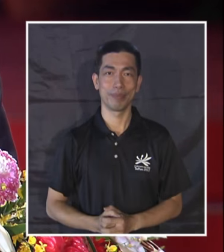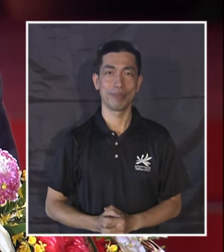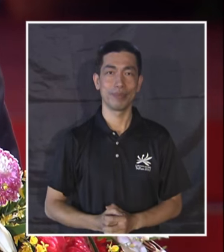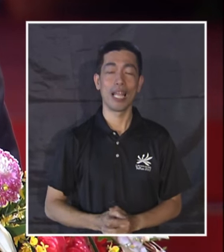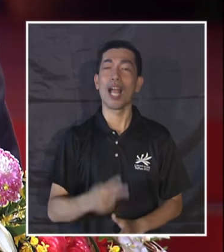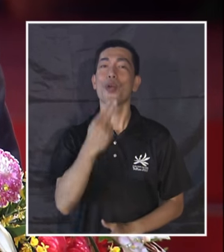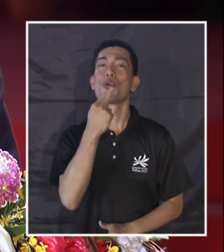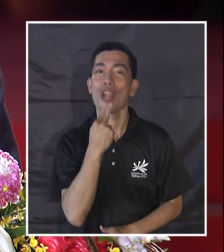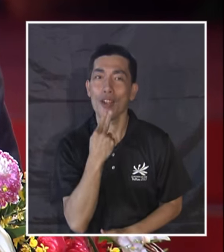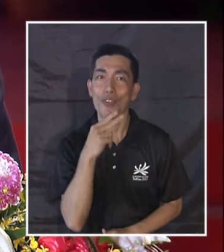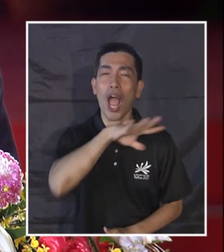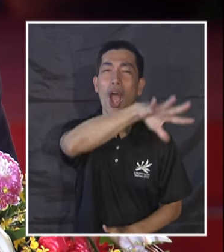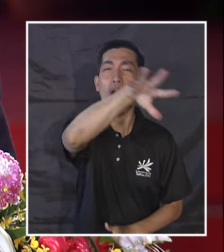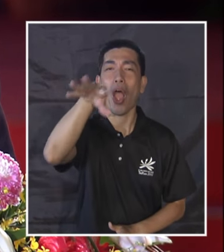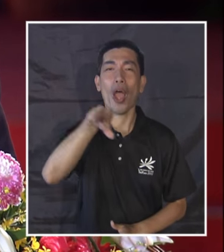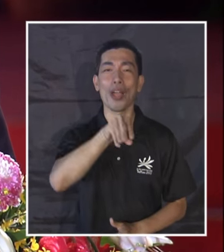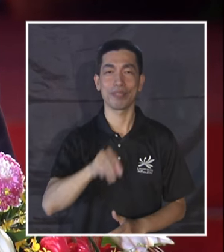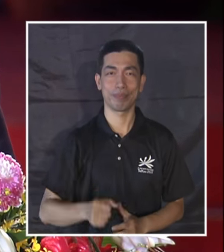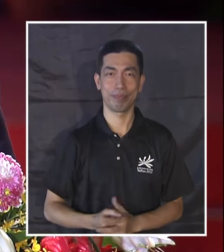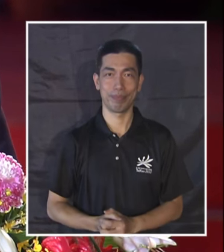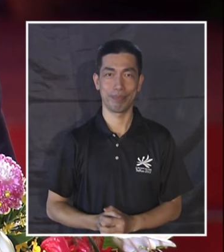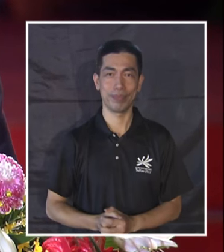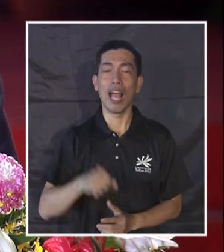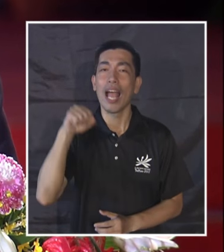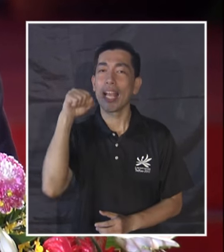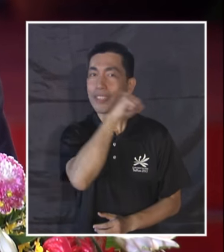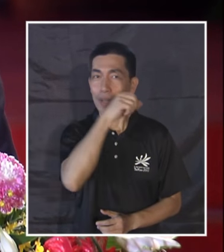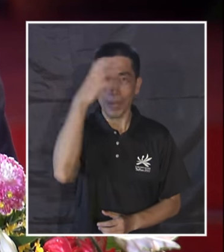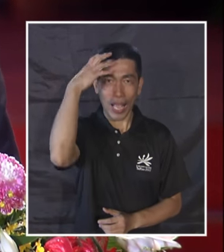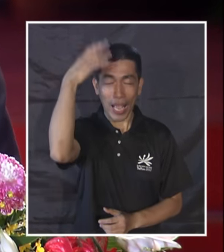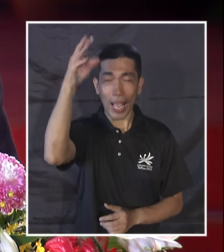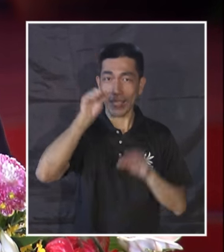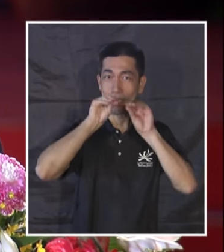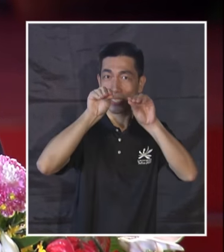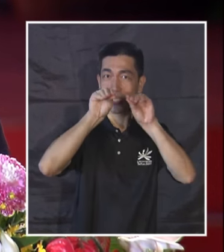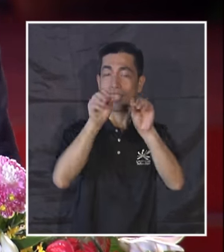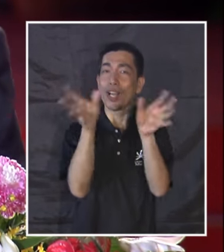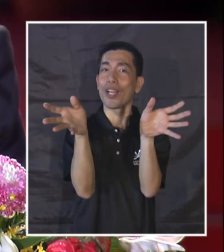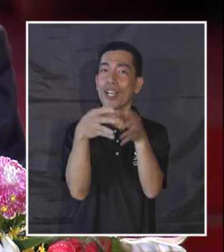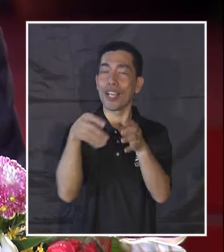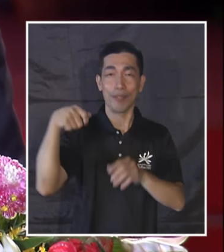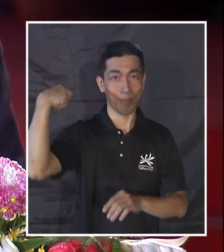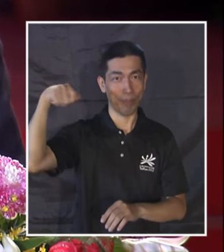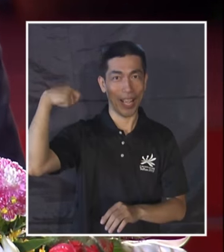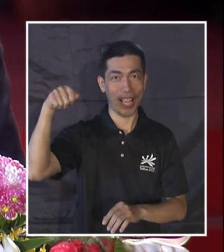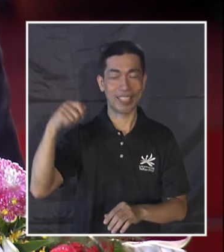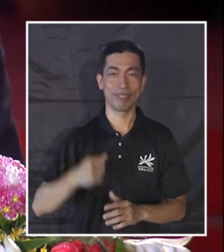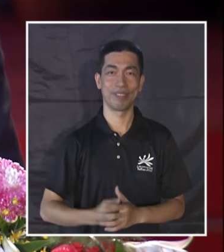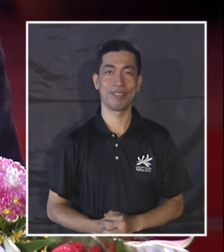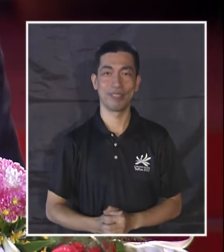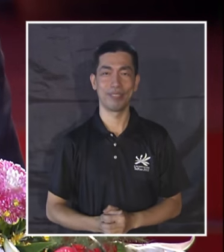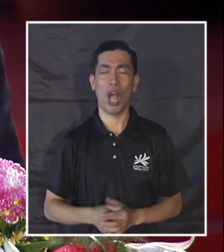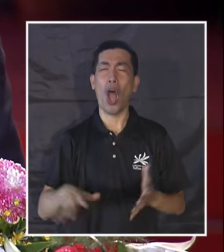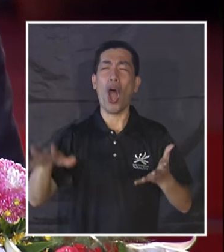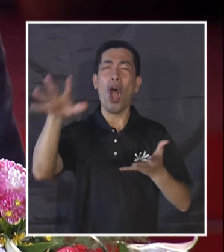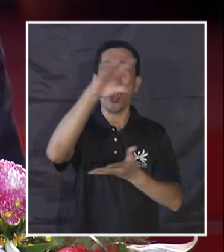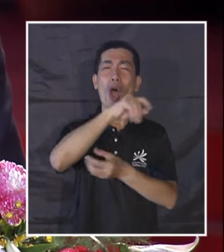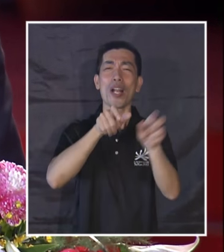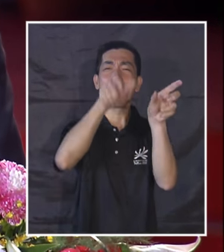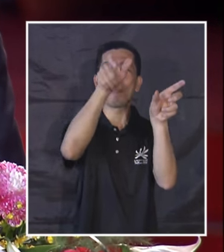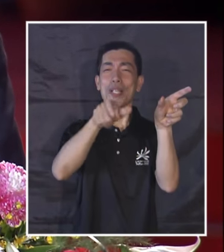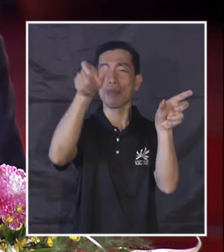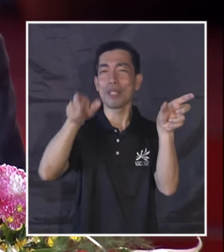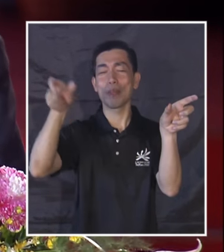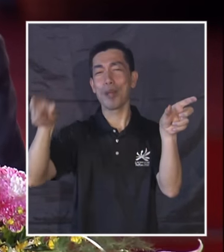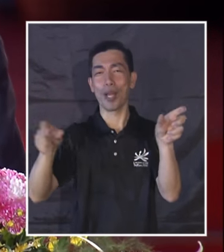部吴思华部长，在场所有的桃园市政府、桃